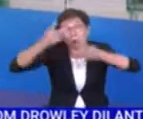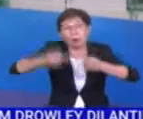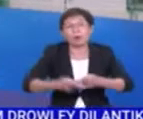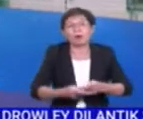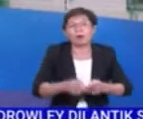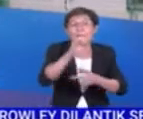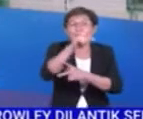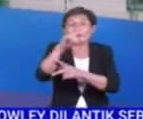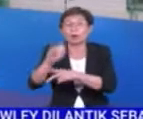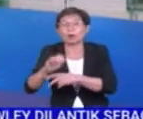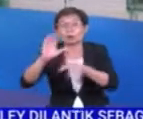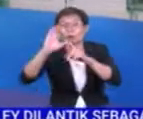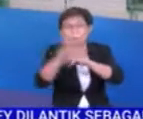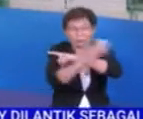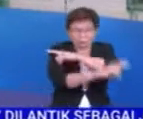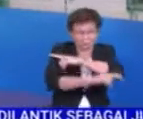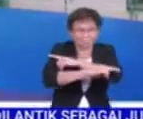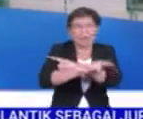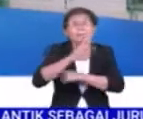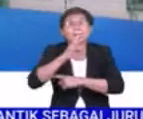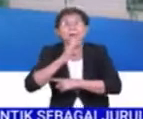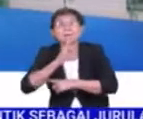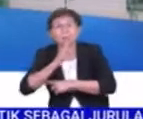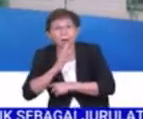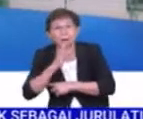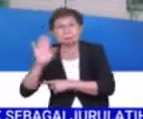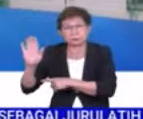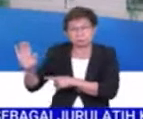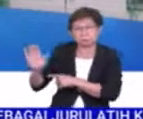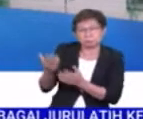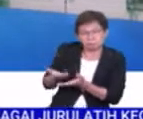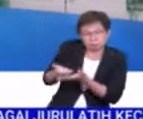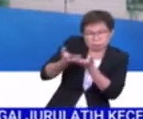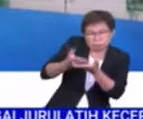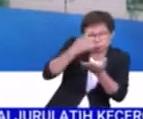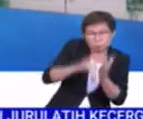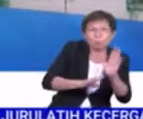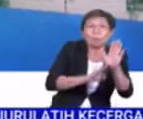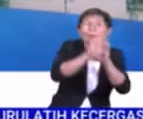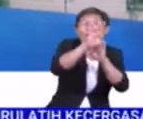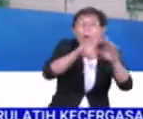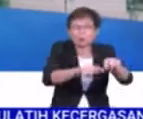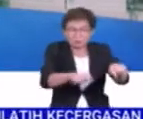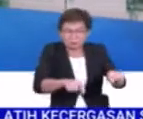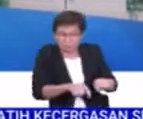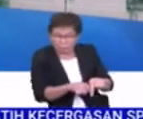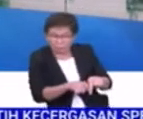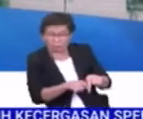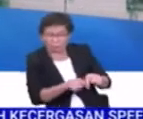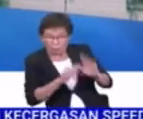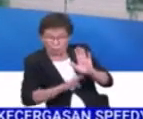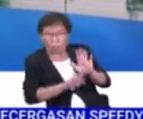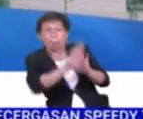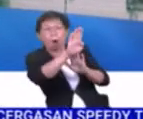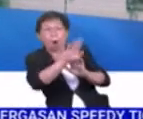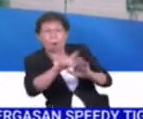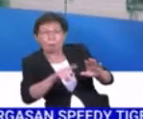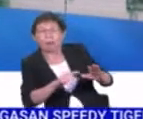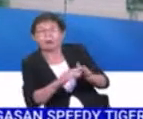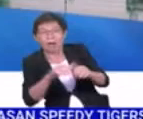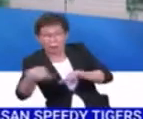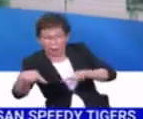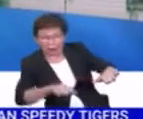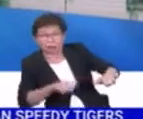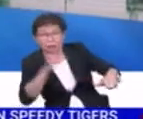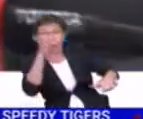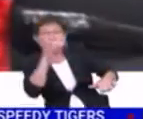kebudayaan Negeri 1 Muhammad Jalan Kamis berkata pihaknya bercadang untuk membangun kalau kasih tumpuan itu dengan aktiviti menarik